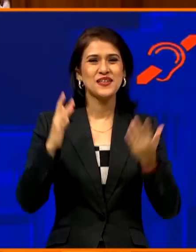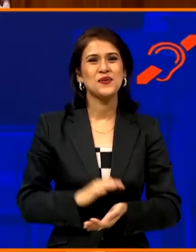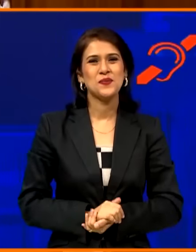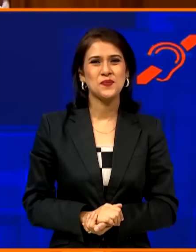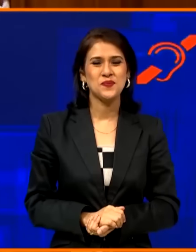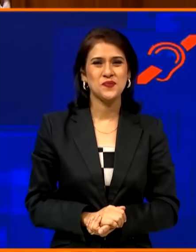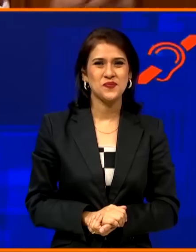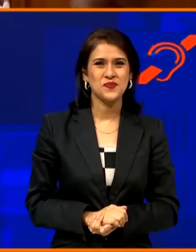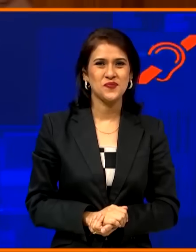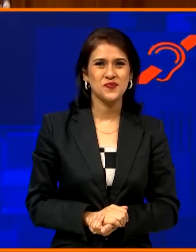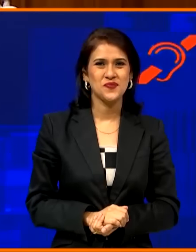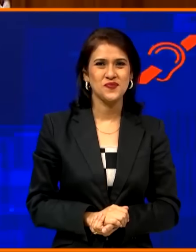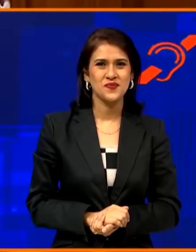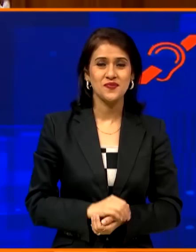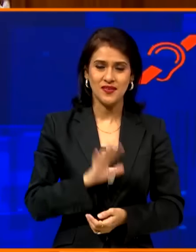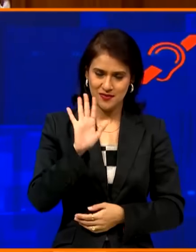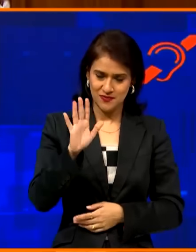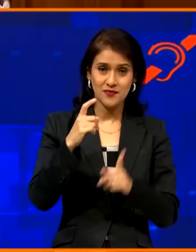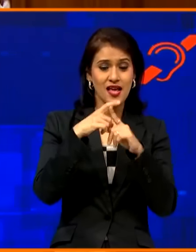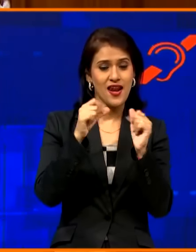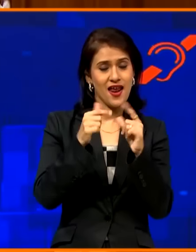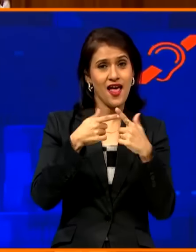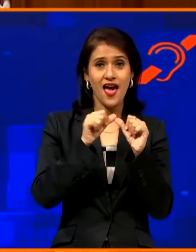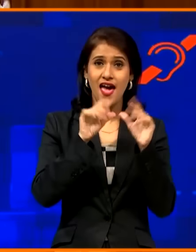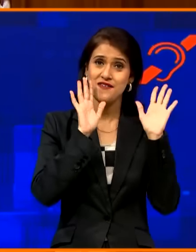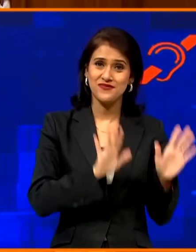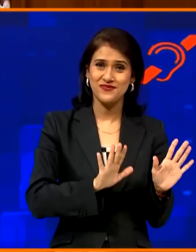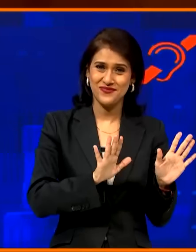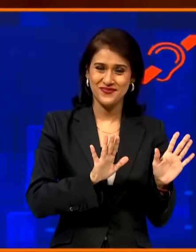करेंगे इसके ऊपर भी जेटा मौजूद